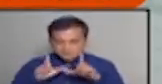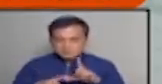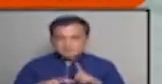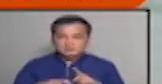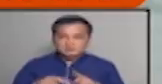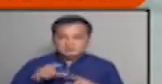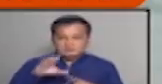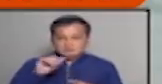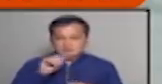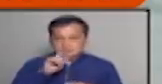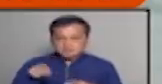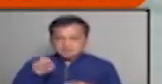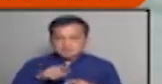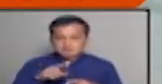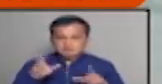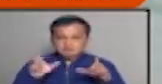sakaling